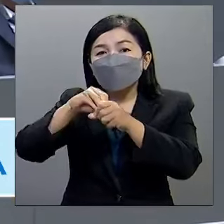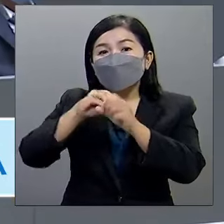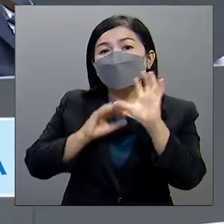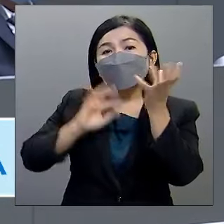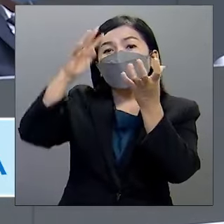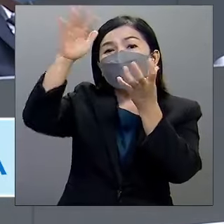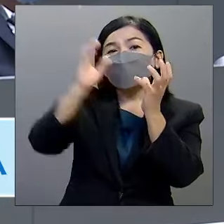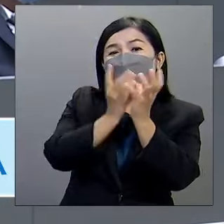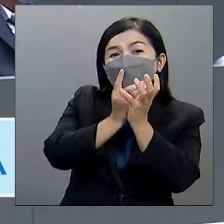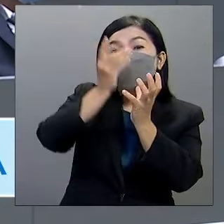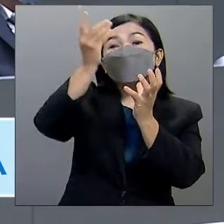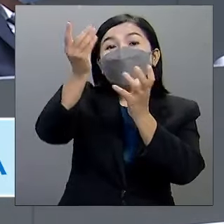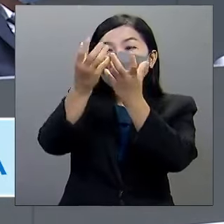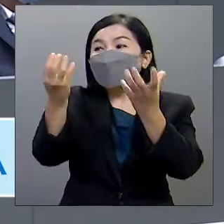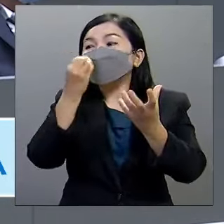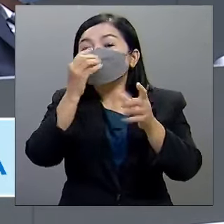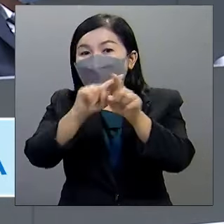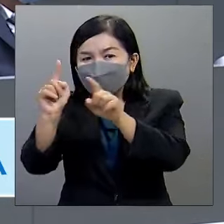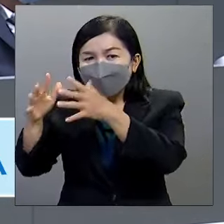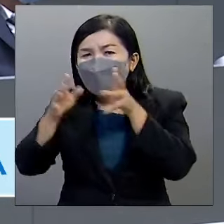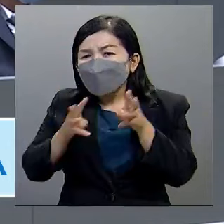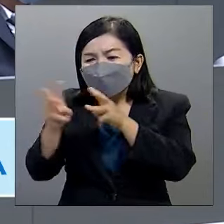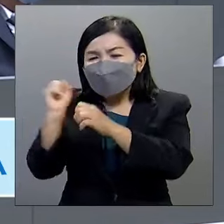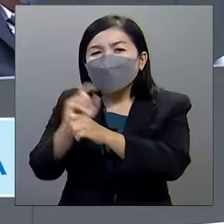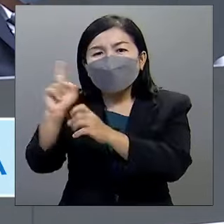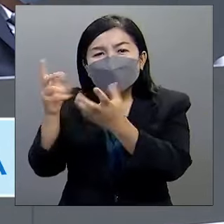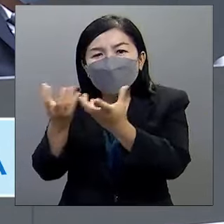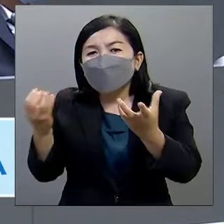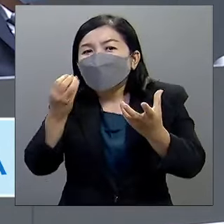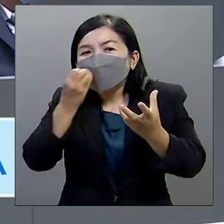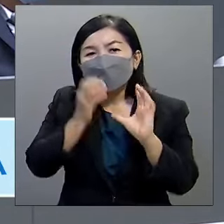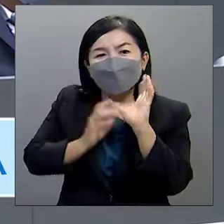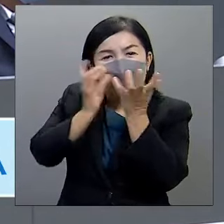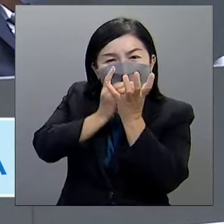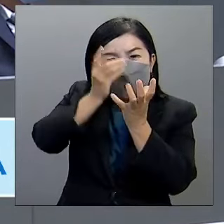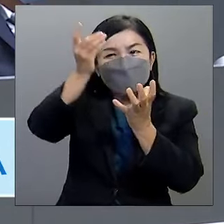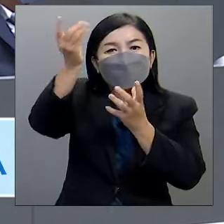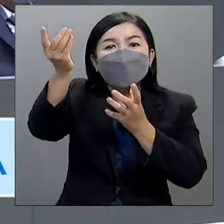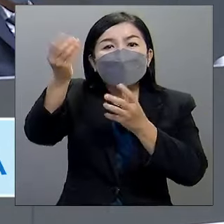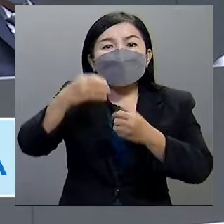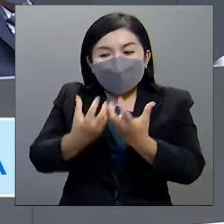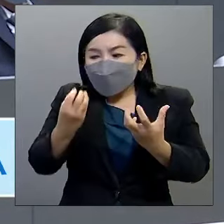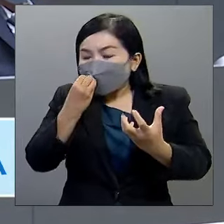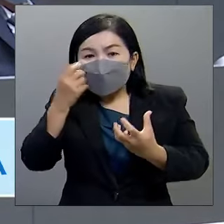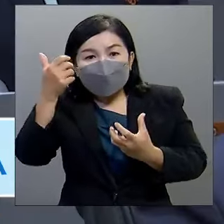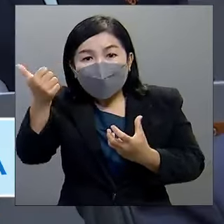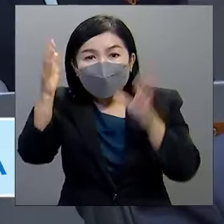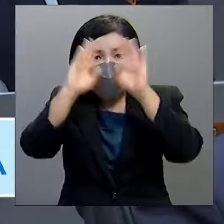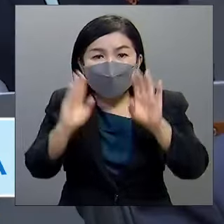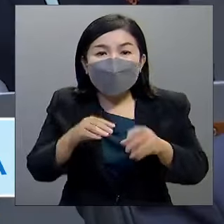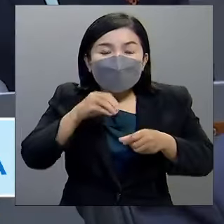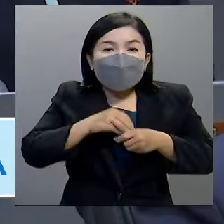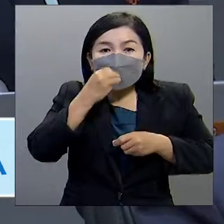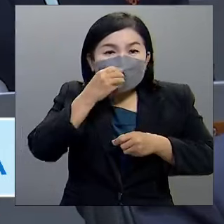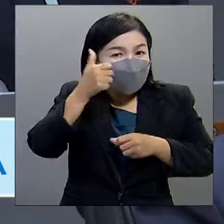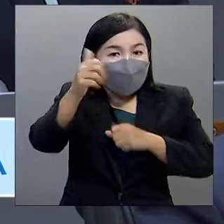จทย์ครั้งนี้สุดท้าทายค่ะเพราะให้ผู้เข้าร่วมแข่งขันสร้างระบบที่สามารถผลิตอาหารได้ระยะยาวเป็นระยะเวล